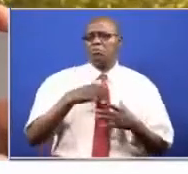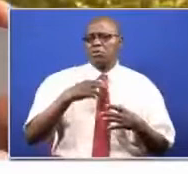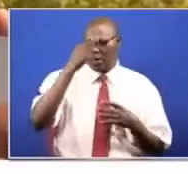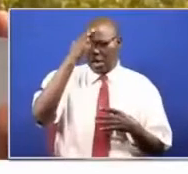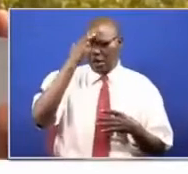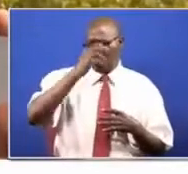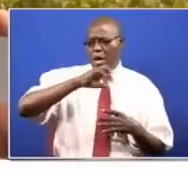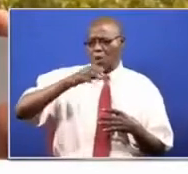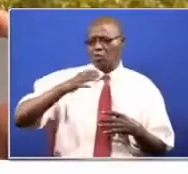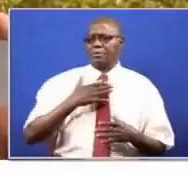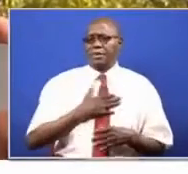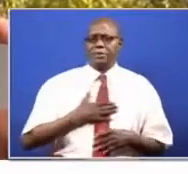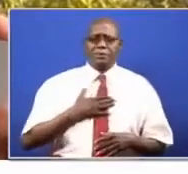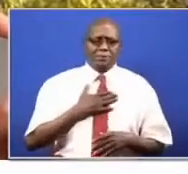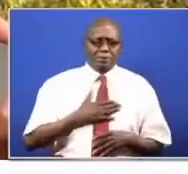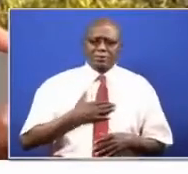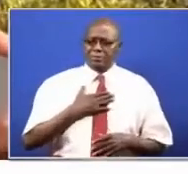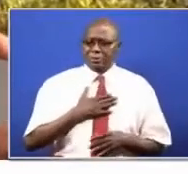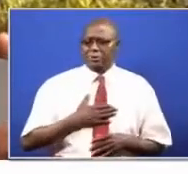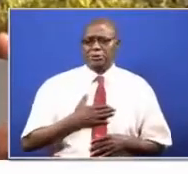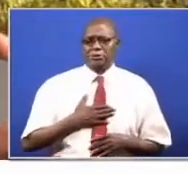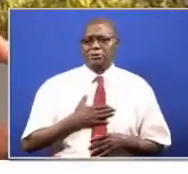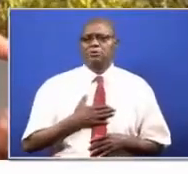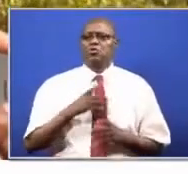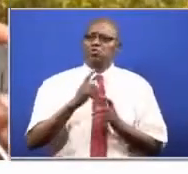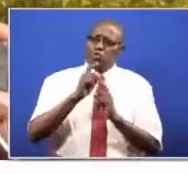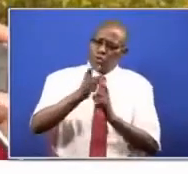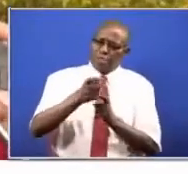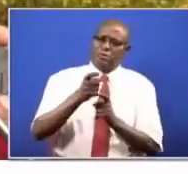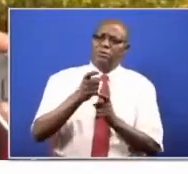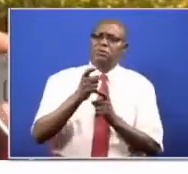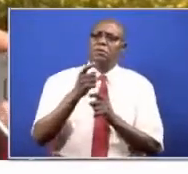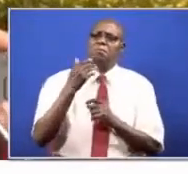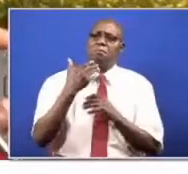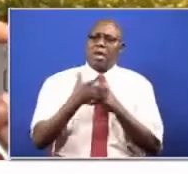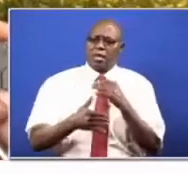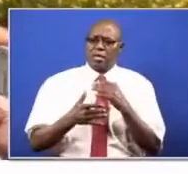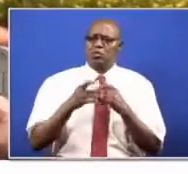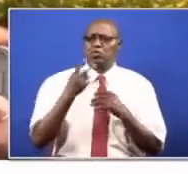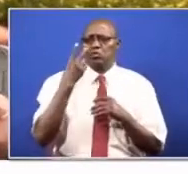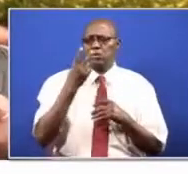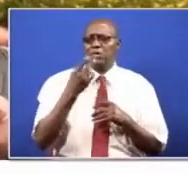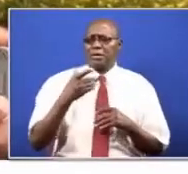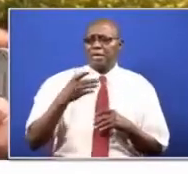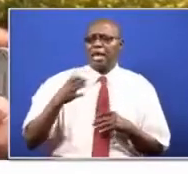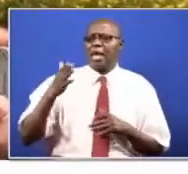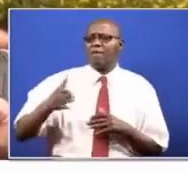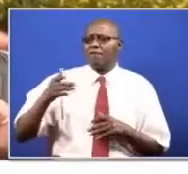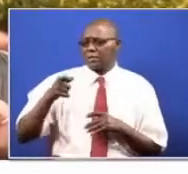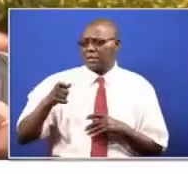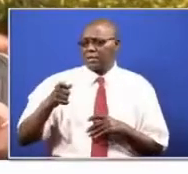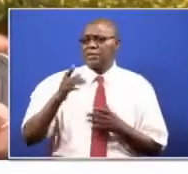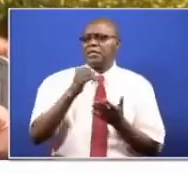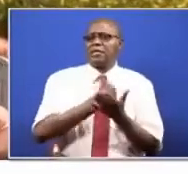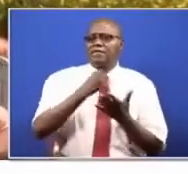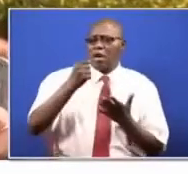County, tafadhali tafadhalini mwe mkidonate blood. Mkituona hapo Naivas, mkitupata referral